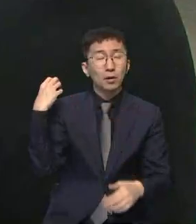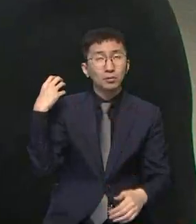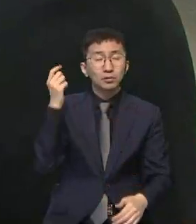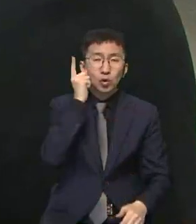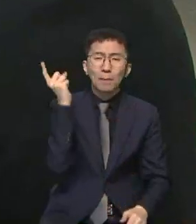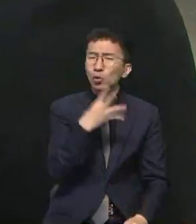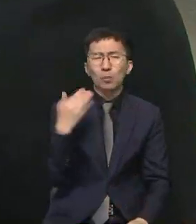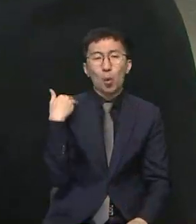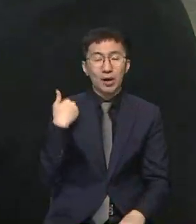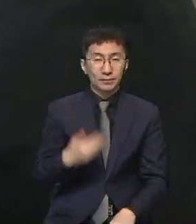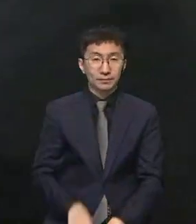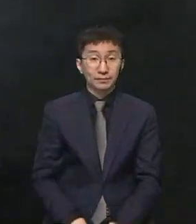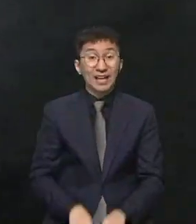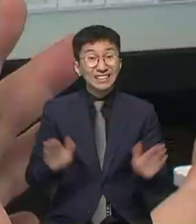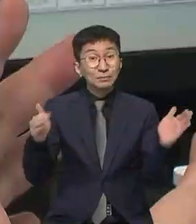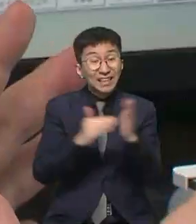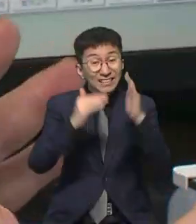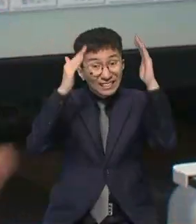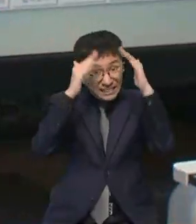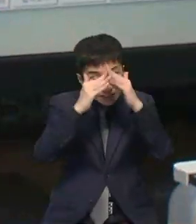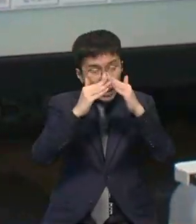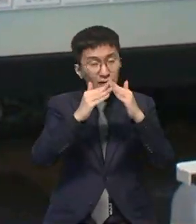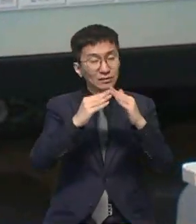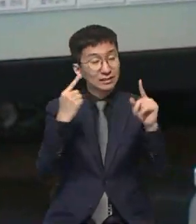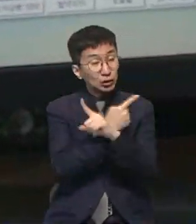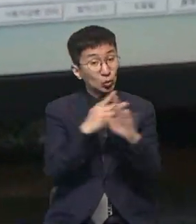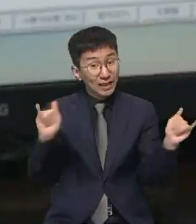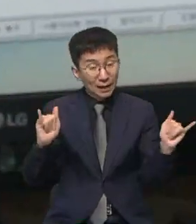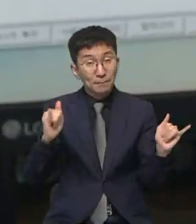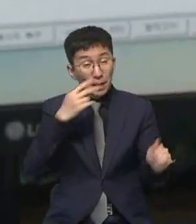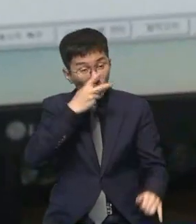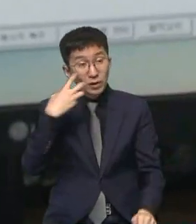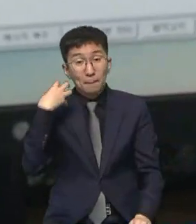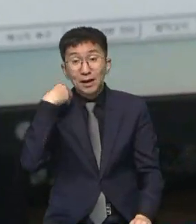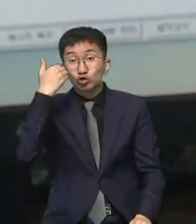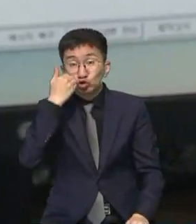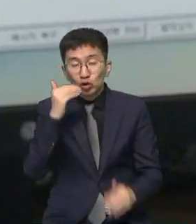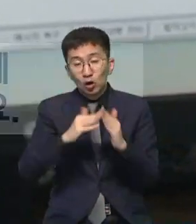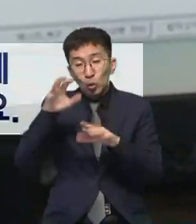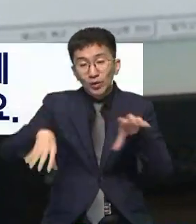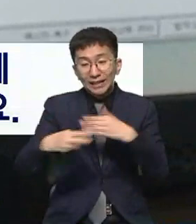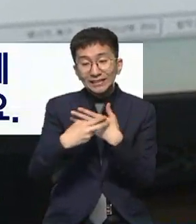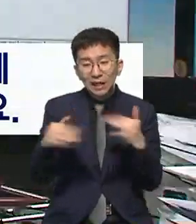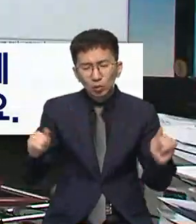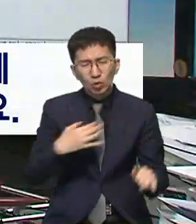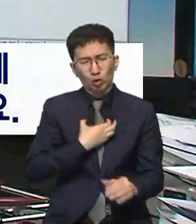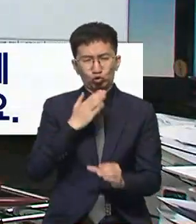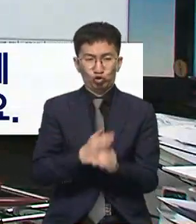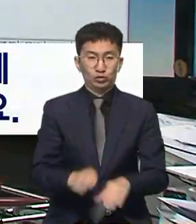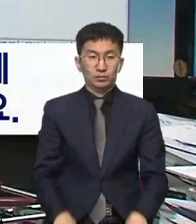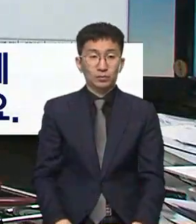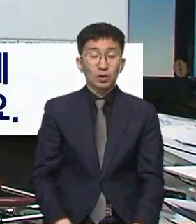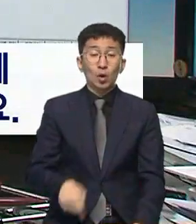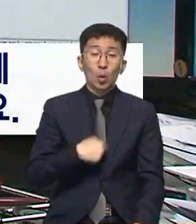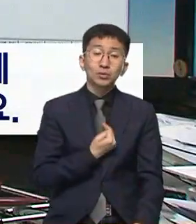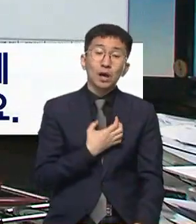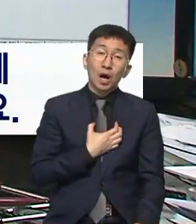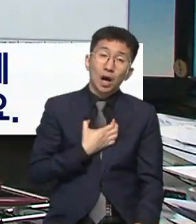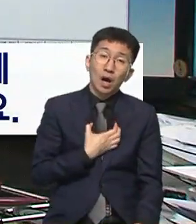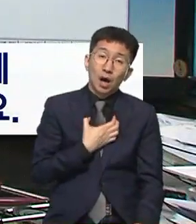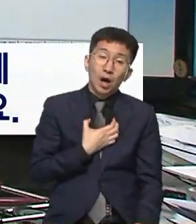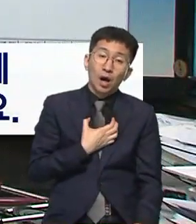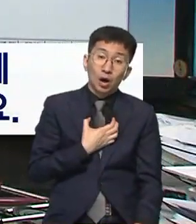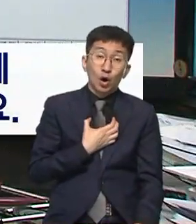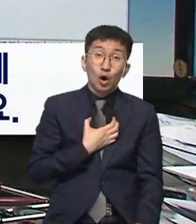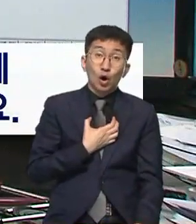지금껏 재택치료 환자 400여 명을 모니터링해온 동네 의사도 우려를 나타냈습니다. 혼자서 앓게 되니까 뭐 위험해지는지